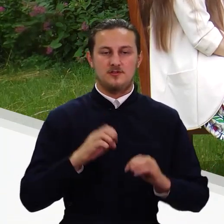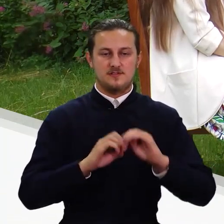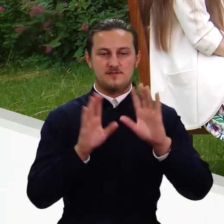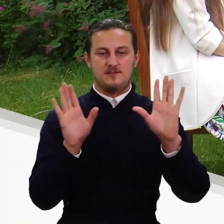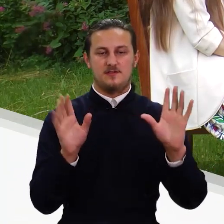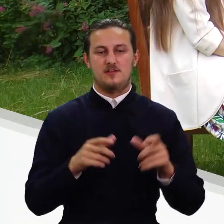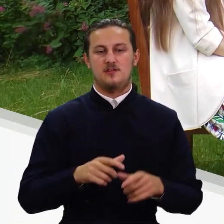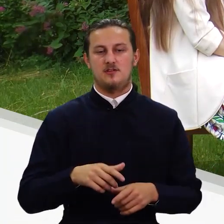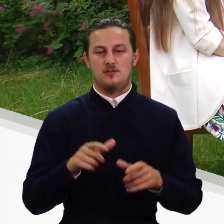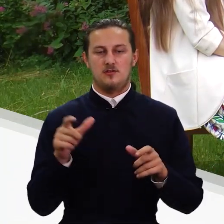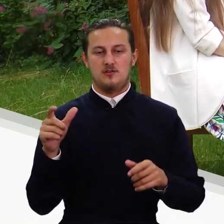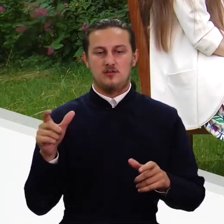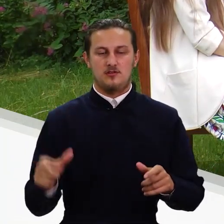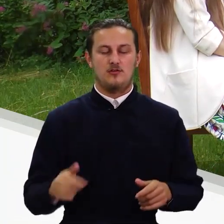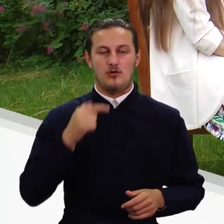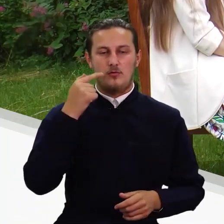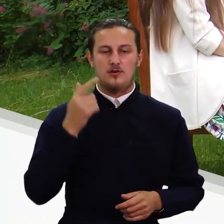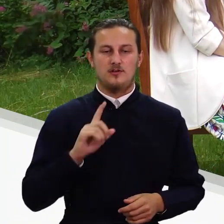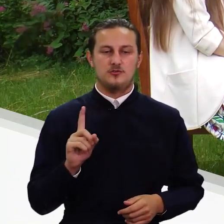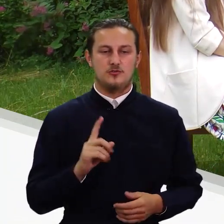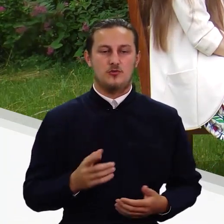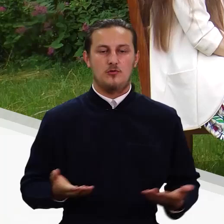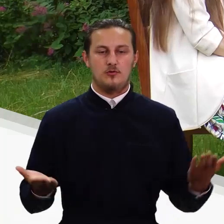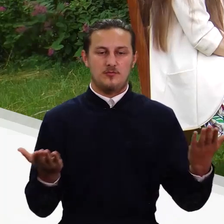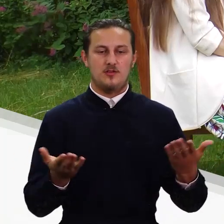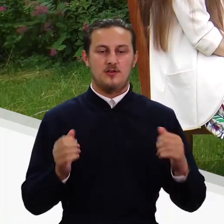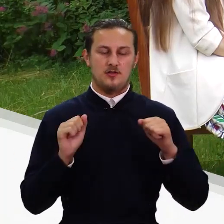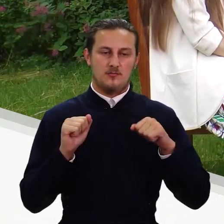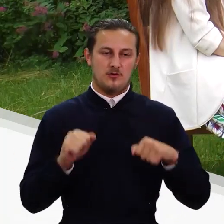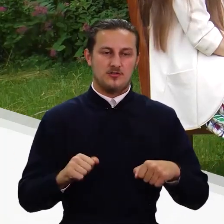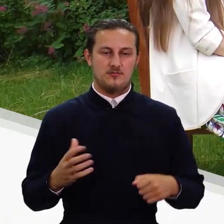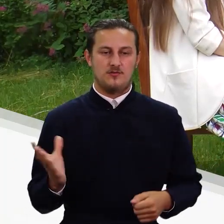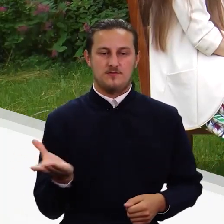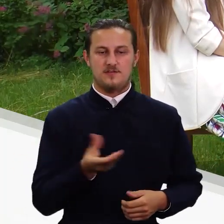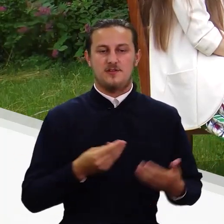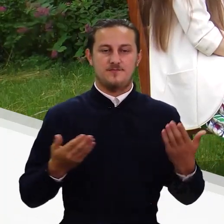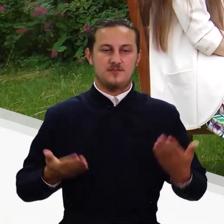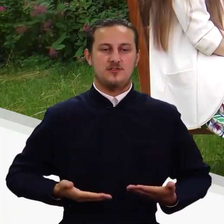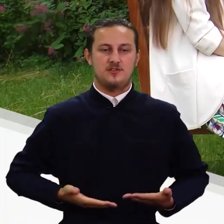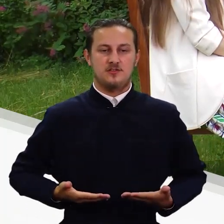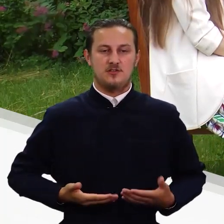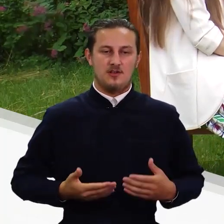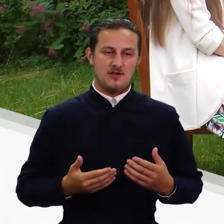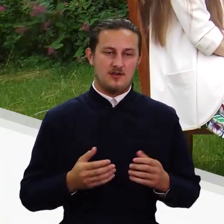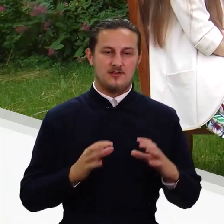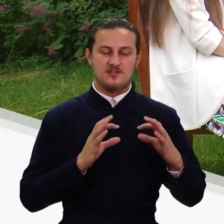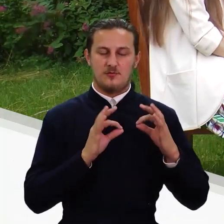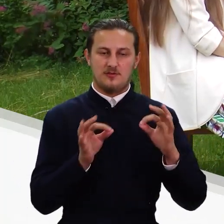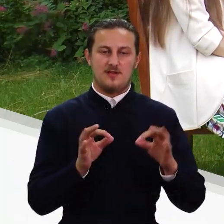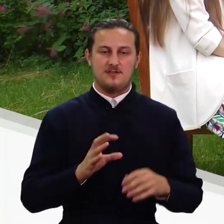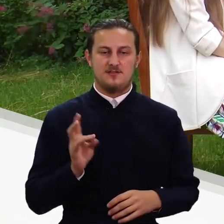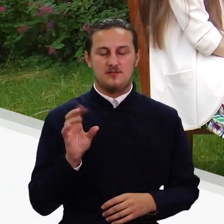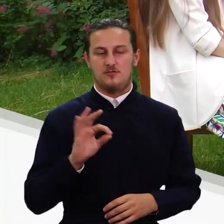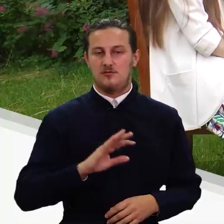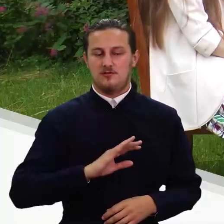але так і не покаятися. Так само і з святими. Ми можемо з ними дружити поверхнево, але так і